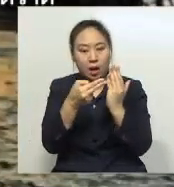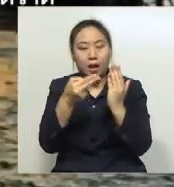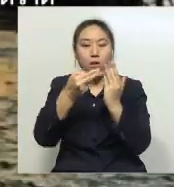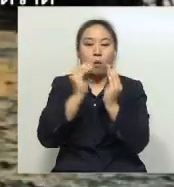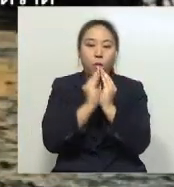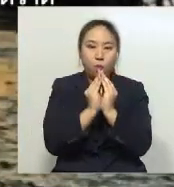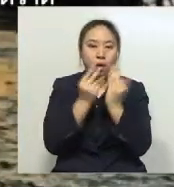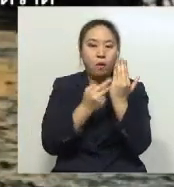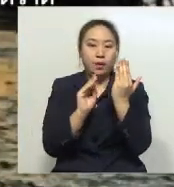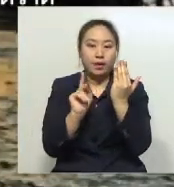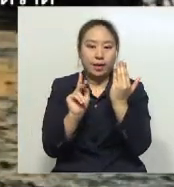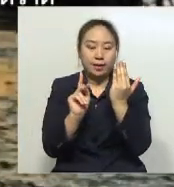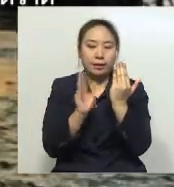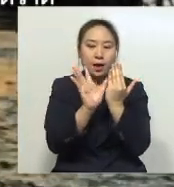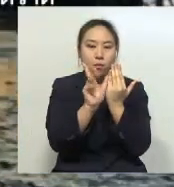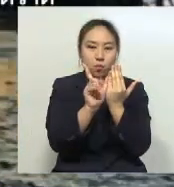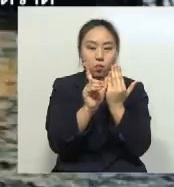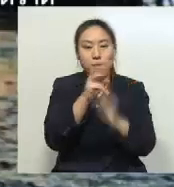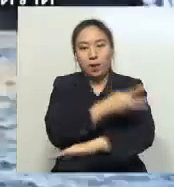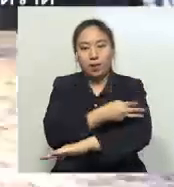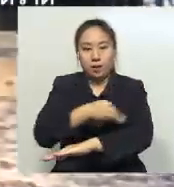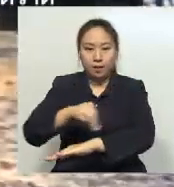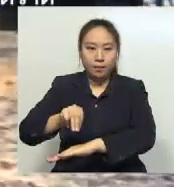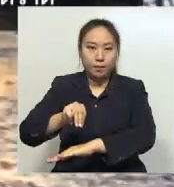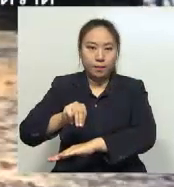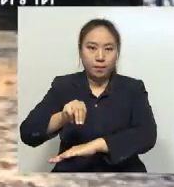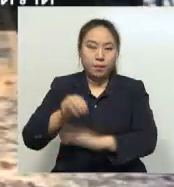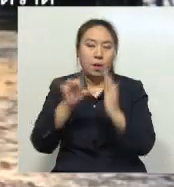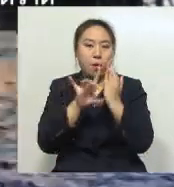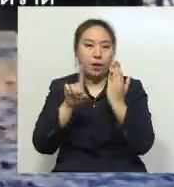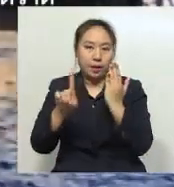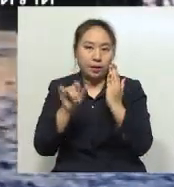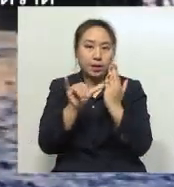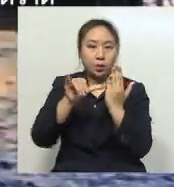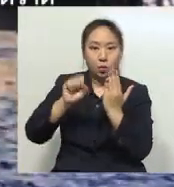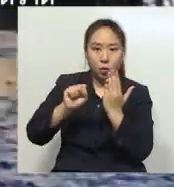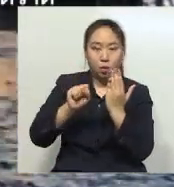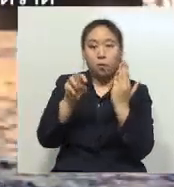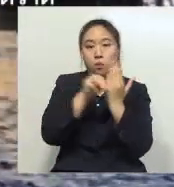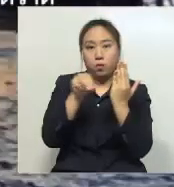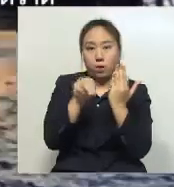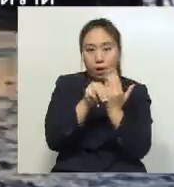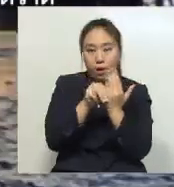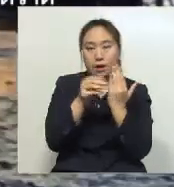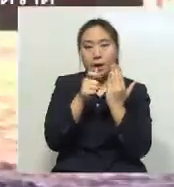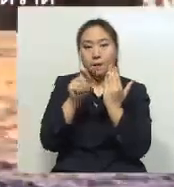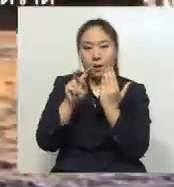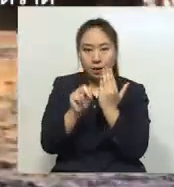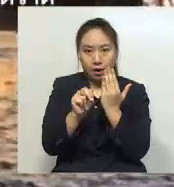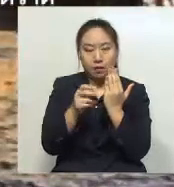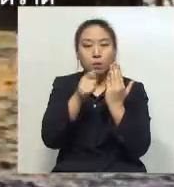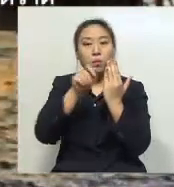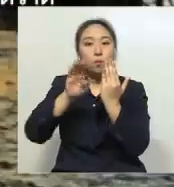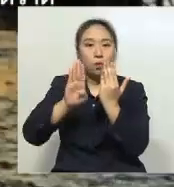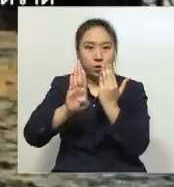หนองบัวลำพูขอนแก่นชัยภูมิมหาสารคามร้อยเอ็ดยะโสธรมุกดาหารอำนาจเจริญอุ